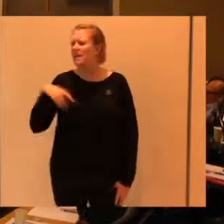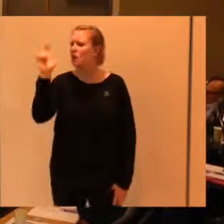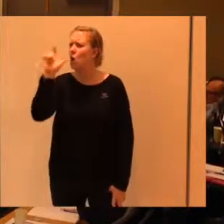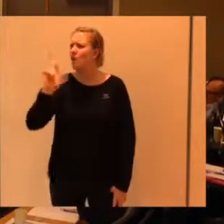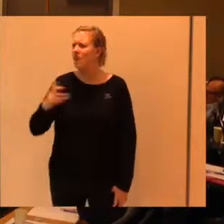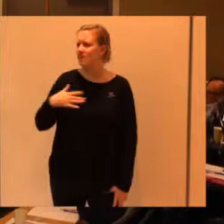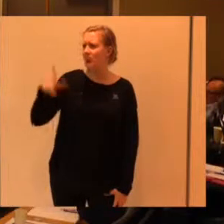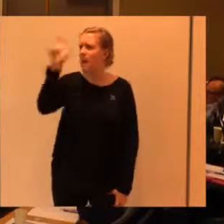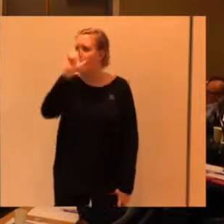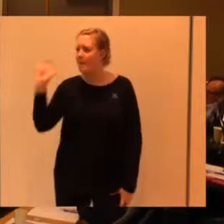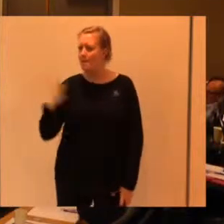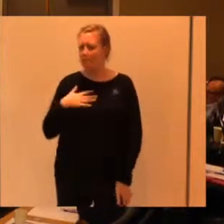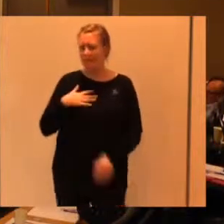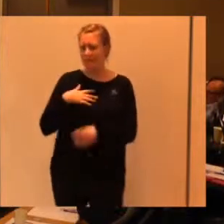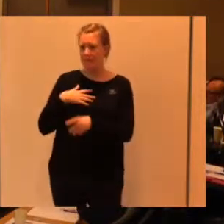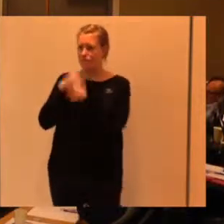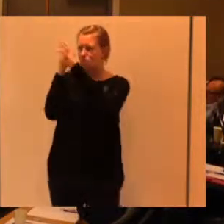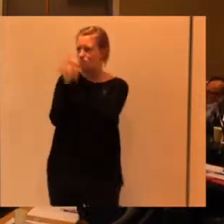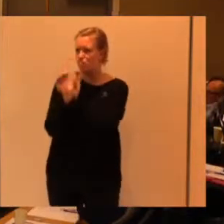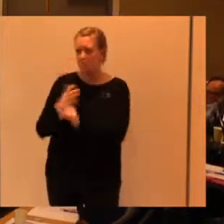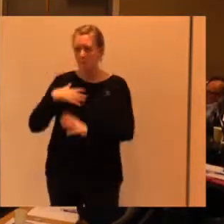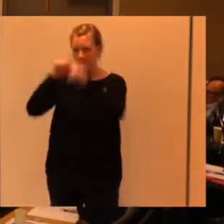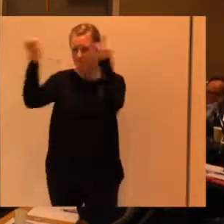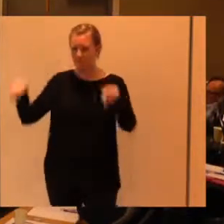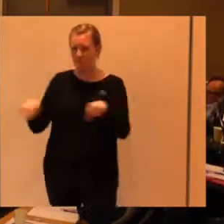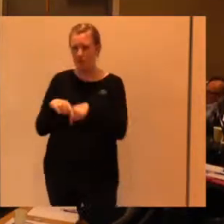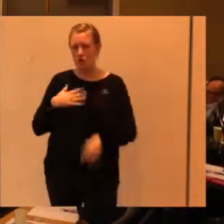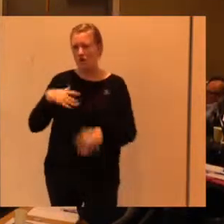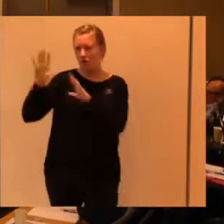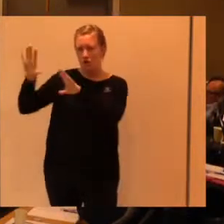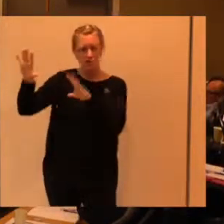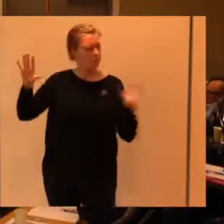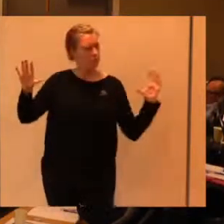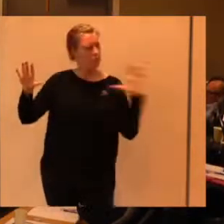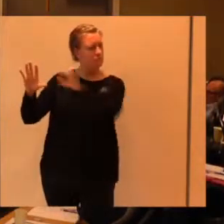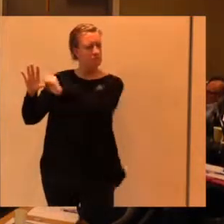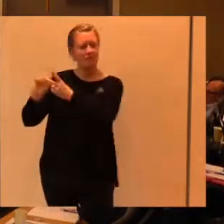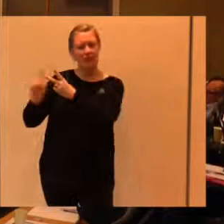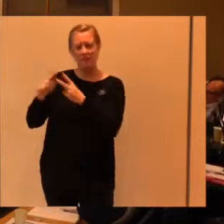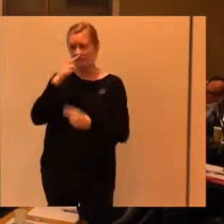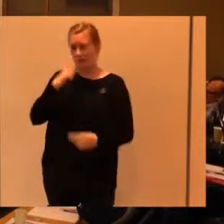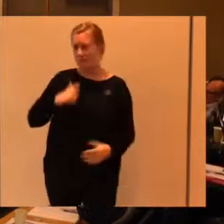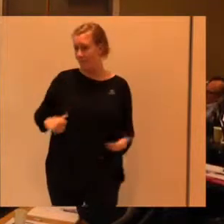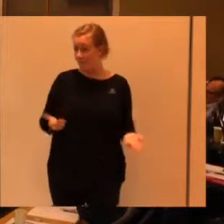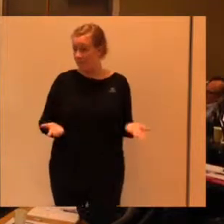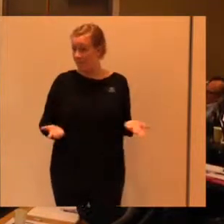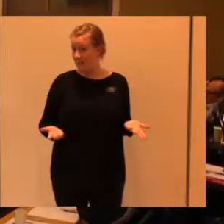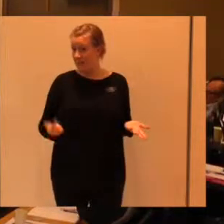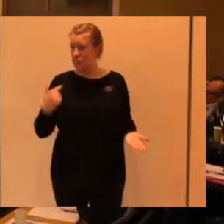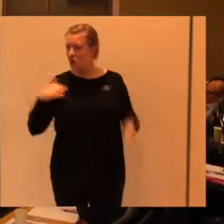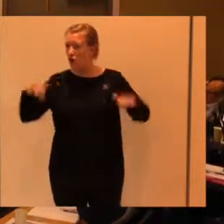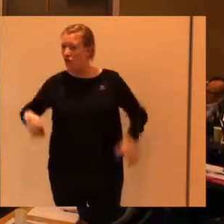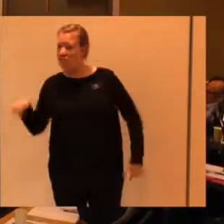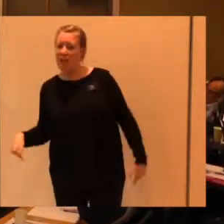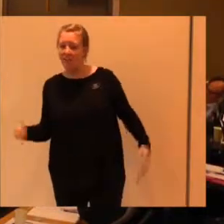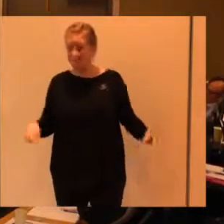märke på den här byggnaden och om den finns kvar så att någon annan kan hitta den. För det är väl det som är kul med att märka saker. Med att säga att jag var här. Det blir